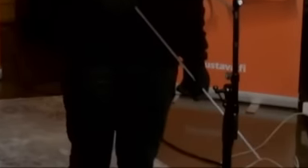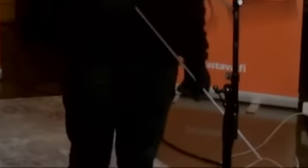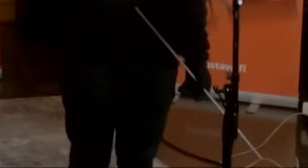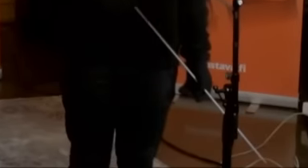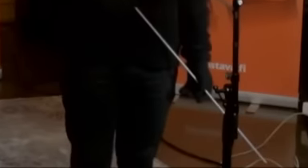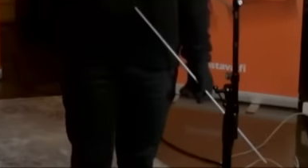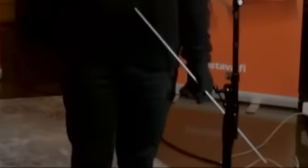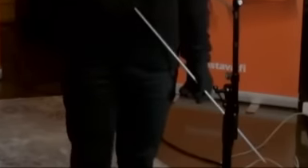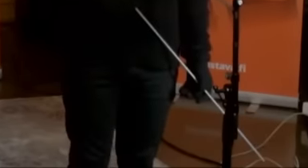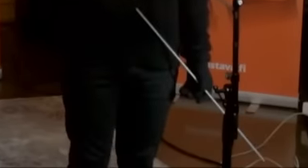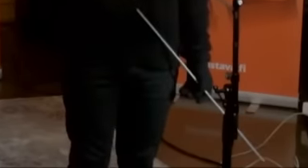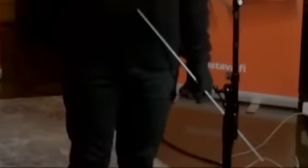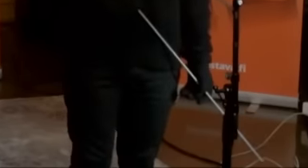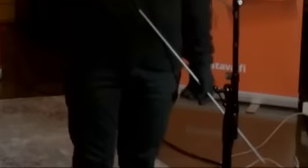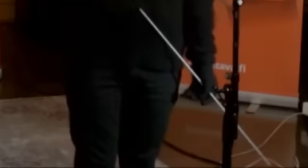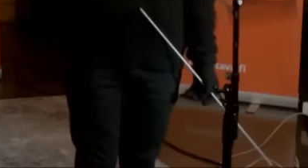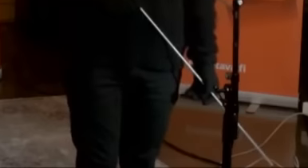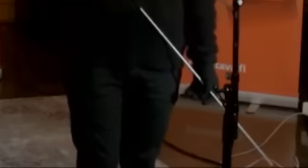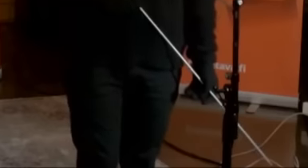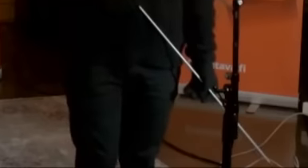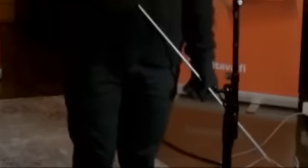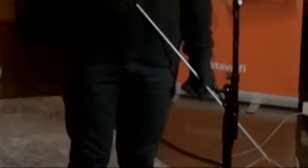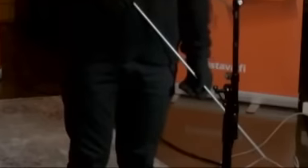Pohjois-Pohjanmaalta kotoisin.